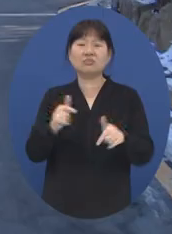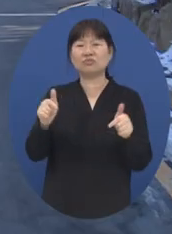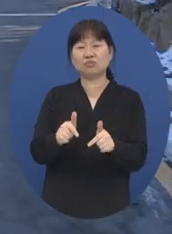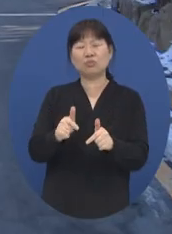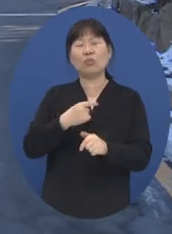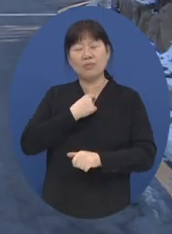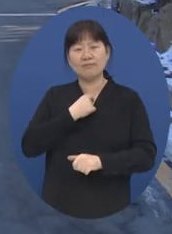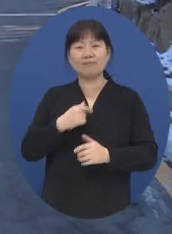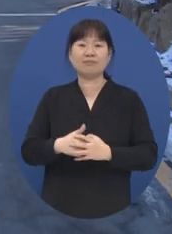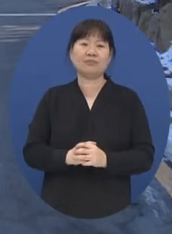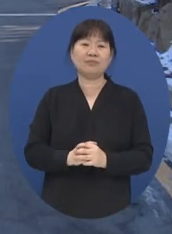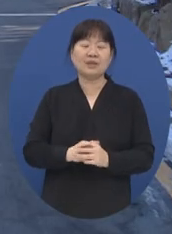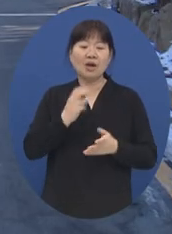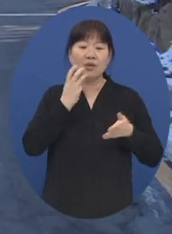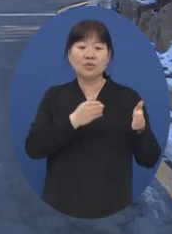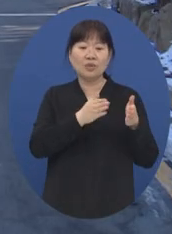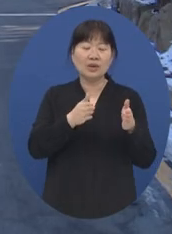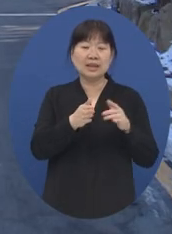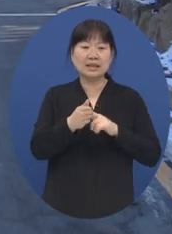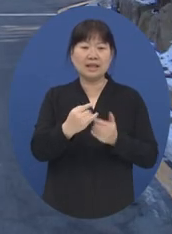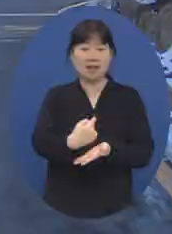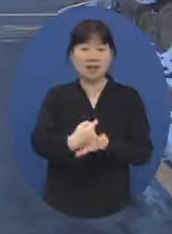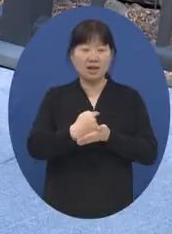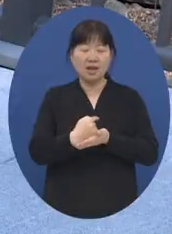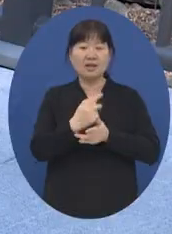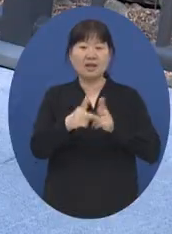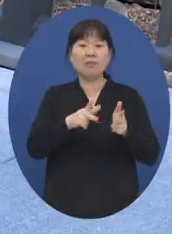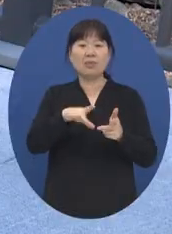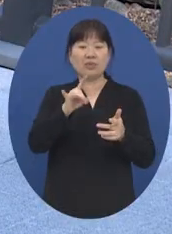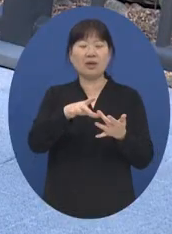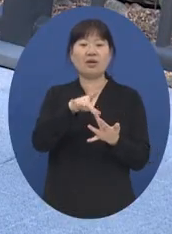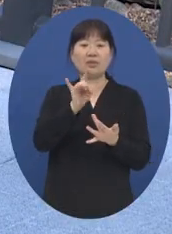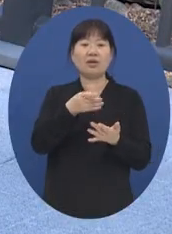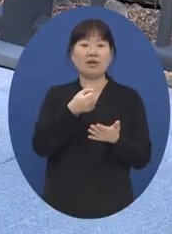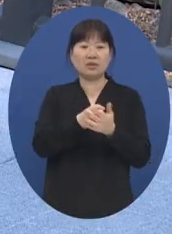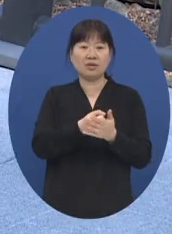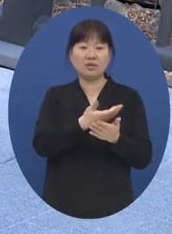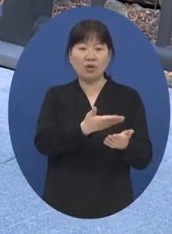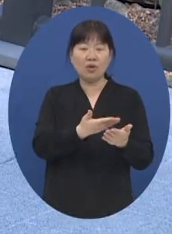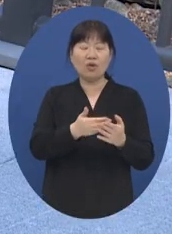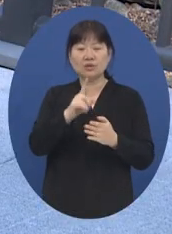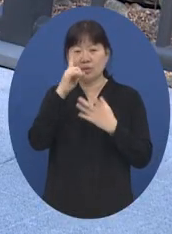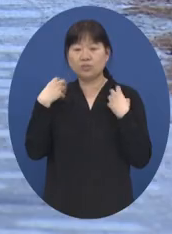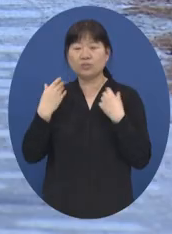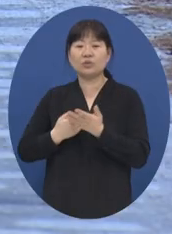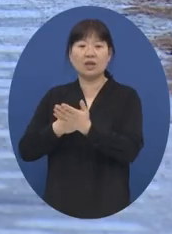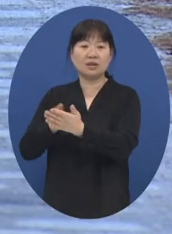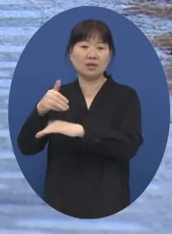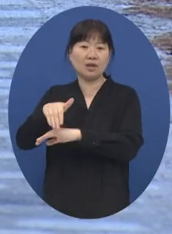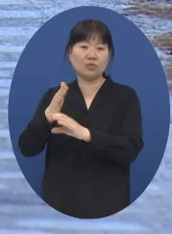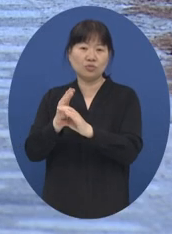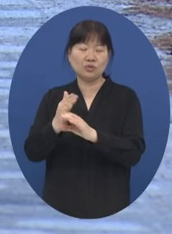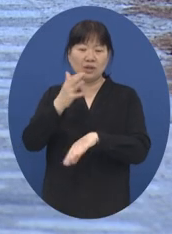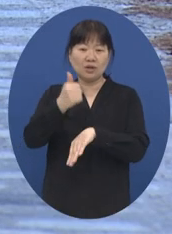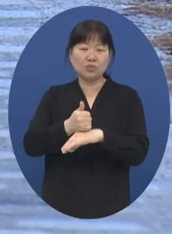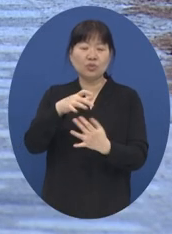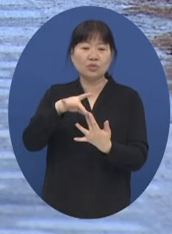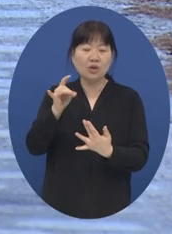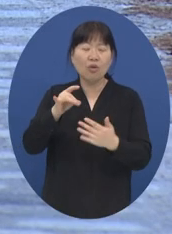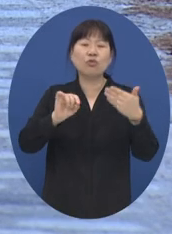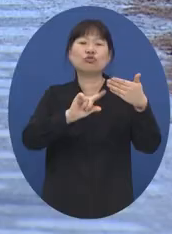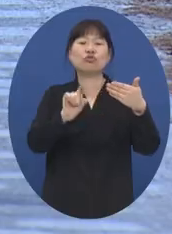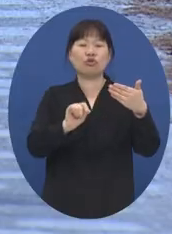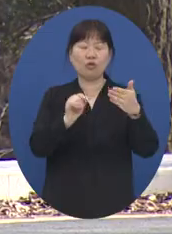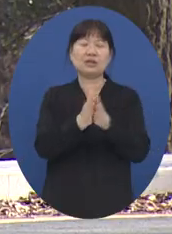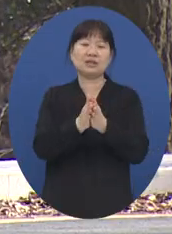합니다 경우도 는 시골에서 접수된 사업의 우선순위를 정해 국토교통부에 제출할 예정 최종 선정은 오는 9월이